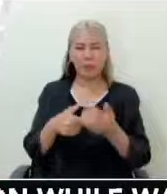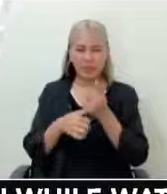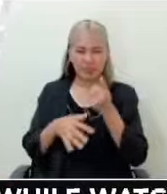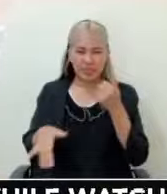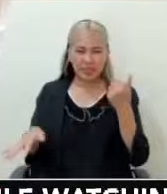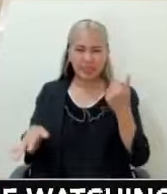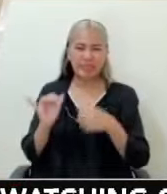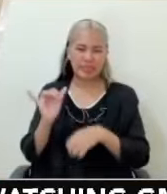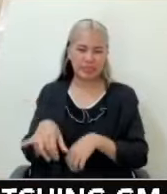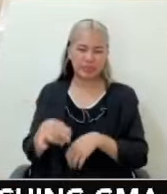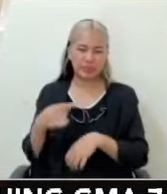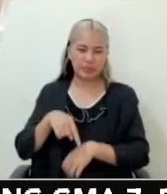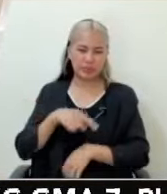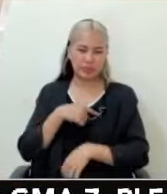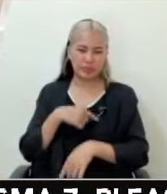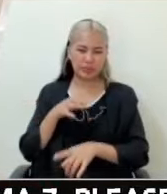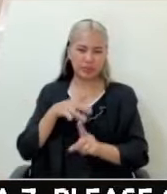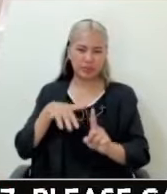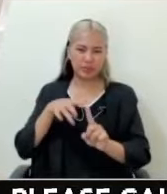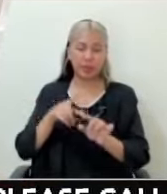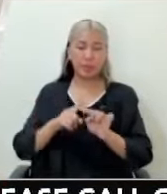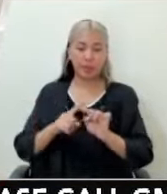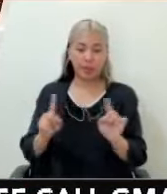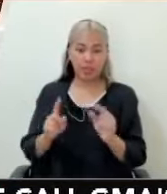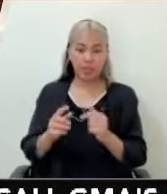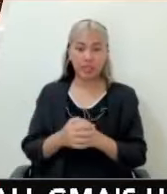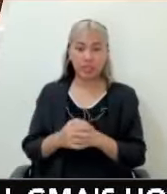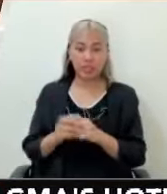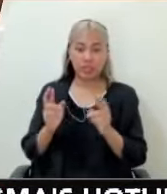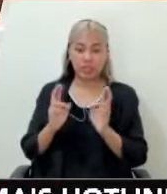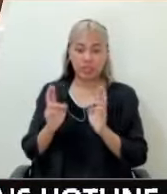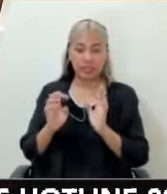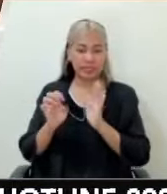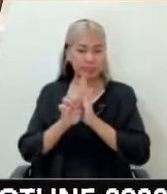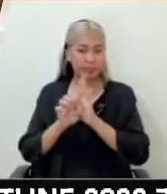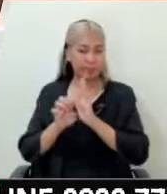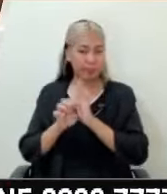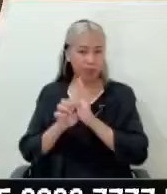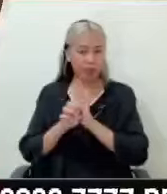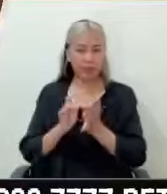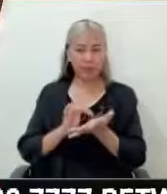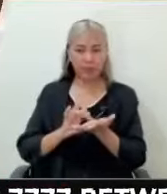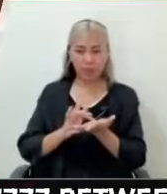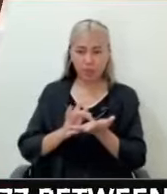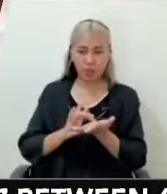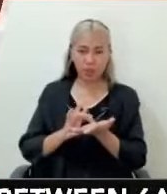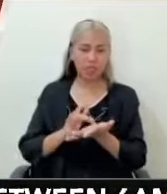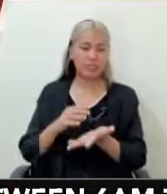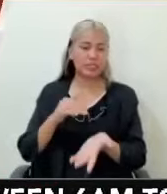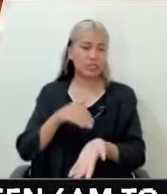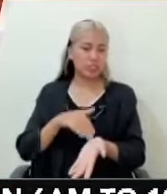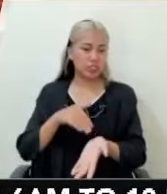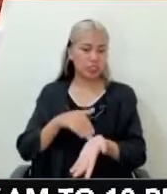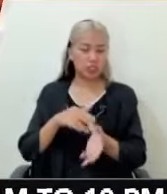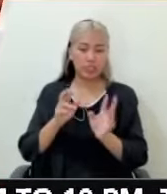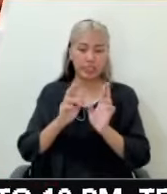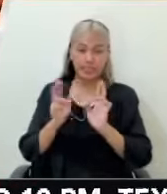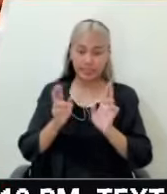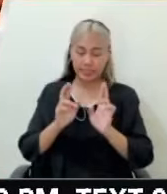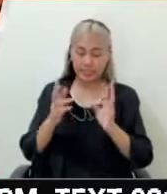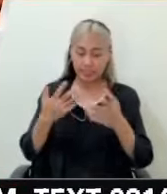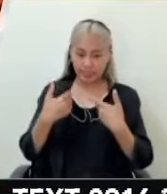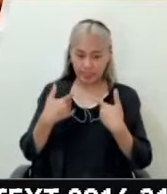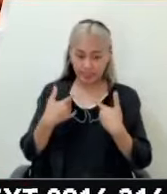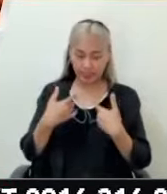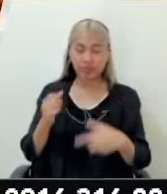namin pero handa naman ho like sa mga gamot sa mga doktor na nakaantabay po Just in case Yes po yung sa